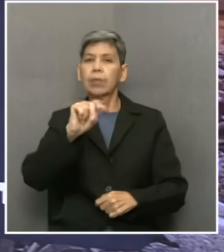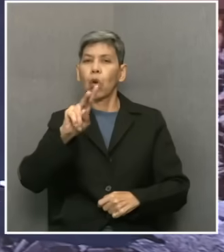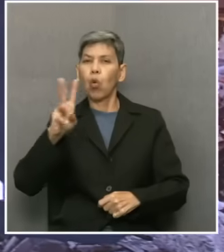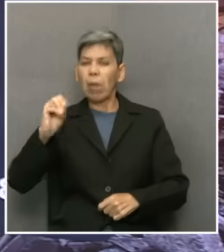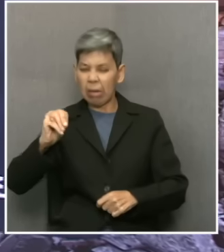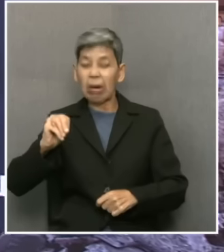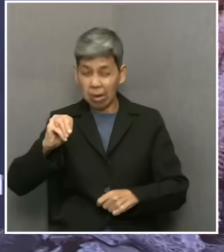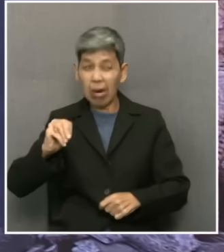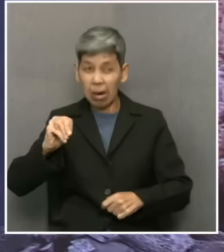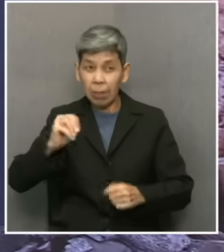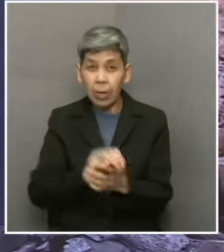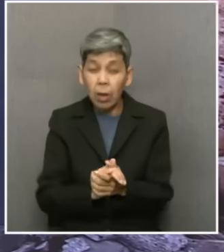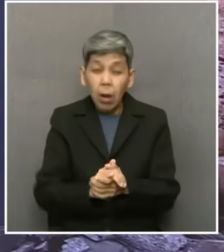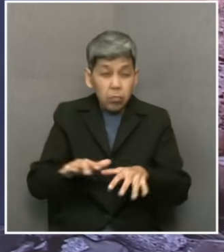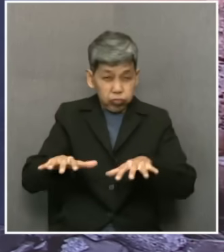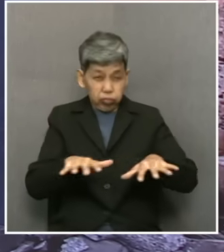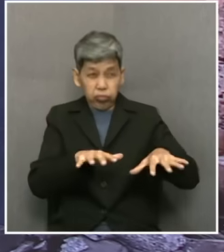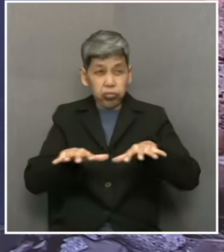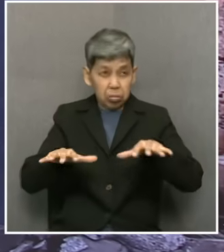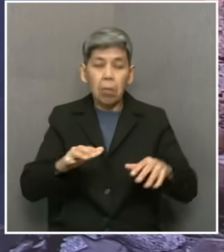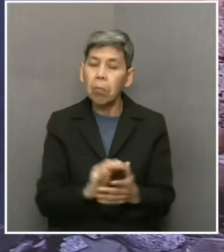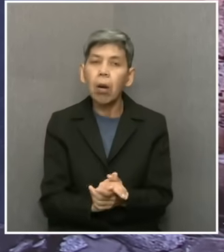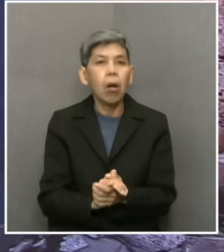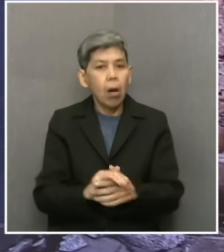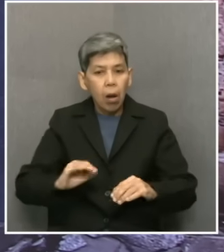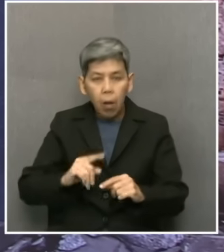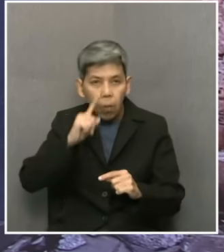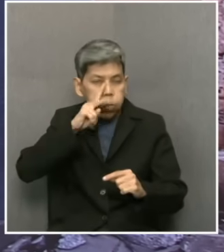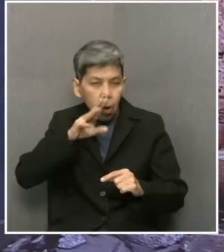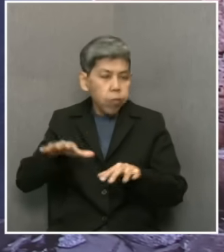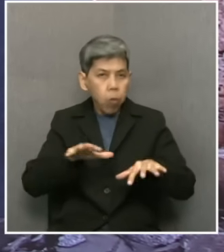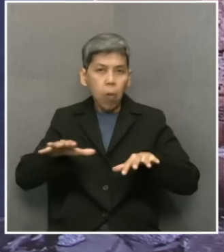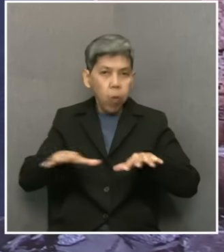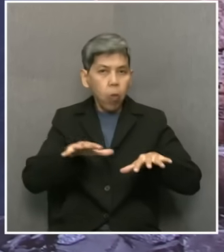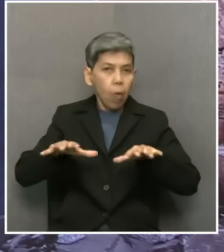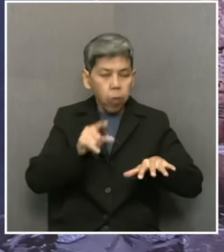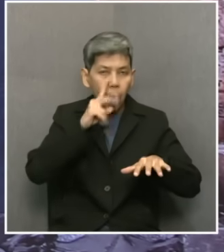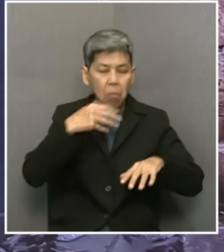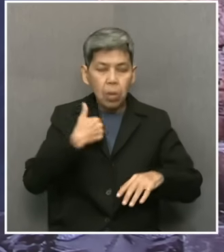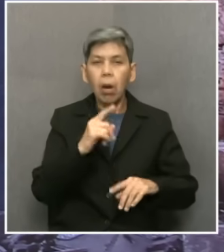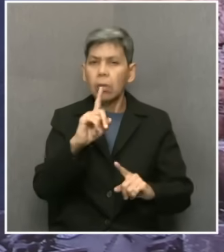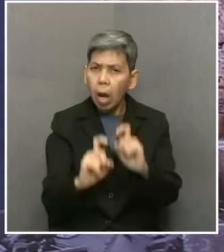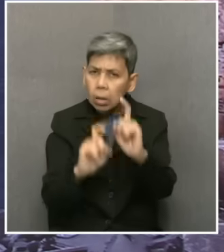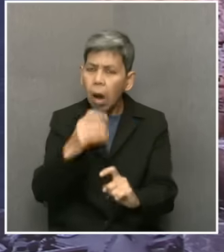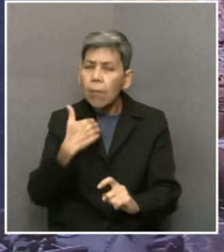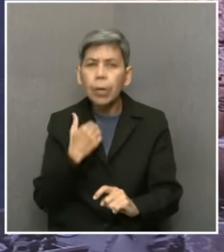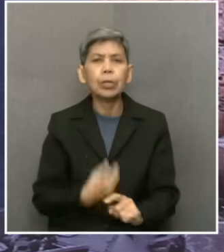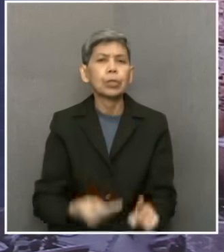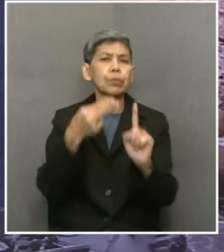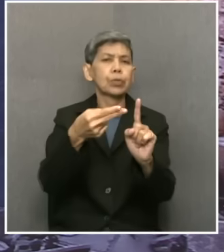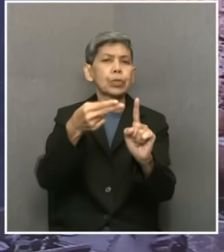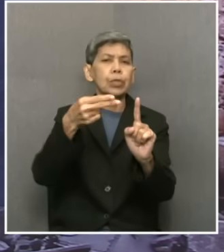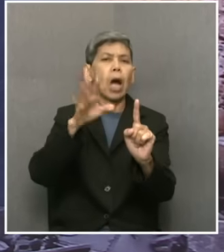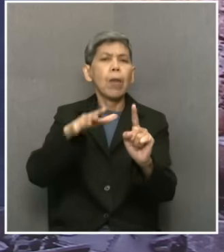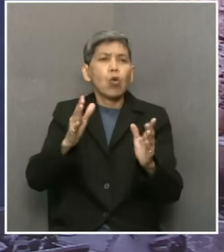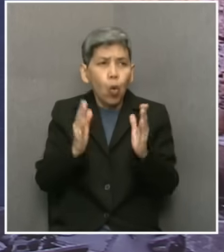รปรากฏว่าแผ่นดินไหวในครั้งนั้นค่ะมี aftershock เกิดขึ้นหลายครั้งมีผู้เสียชีวิต 15,000 ค